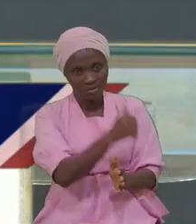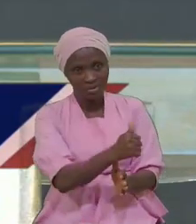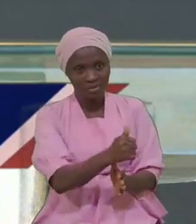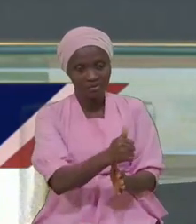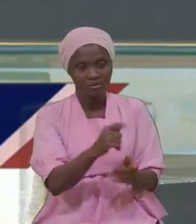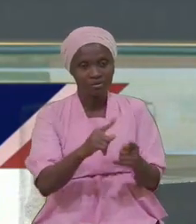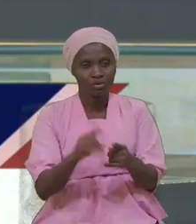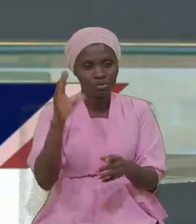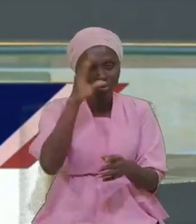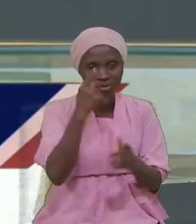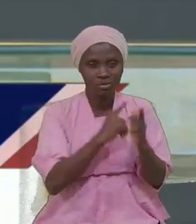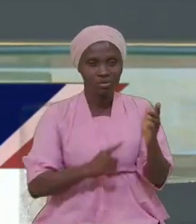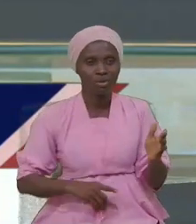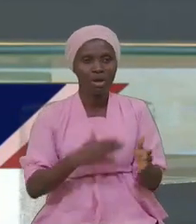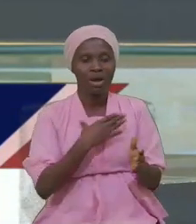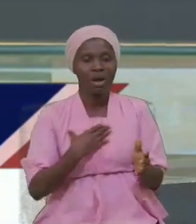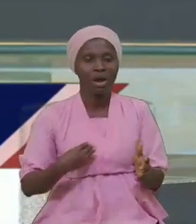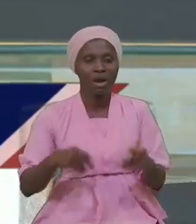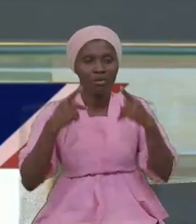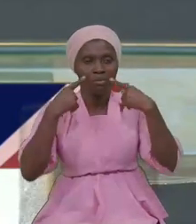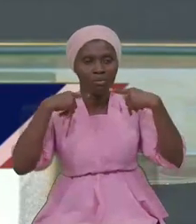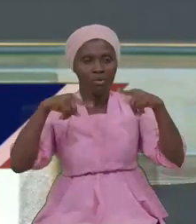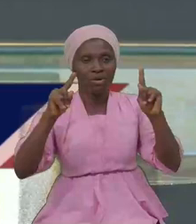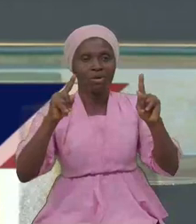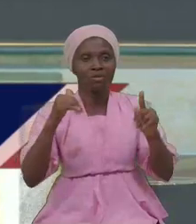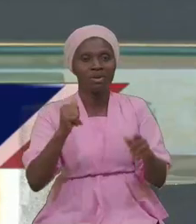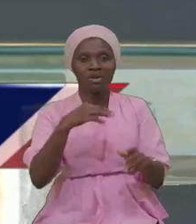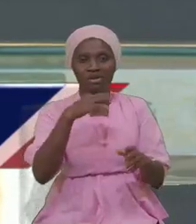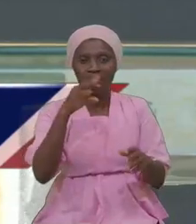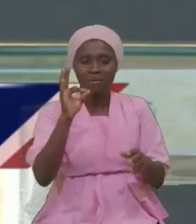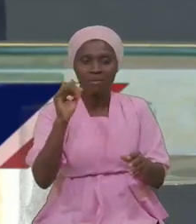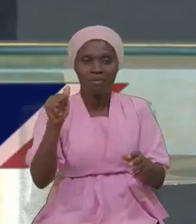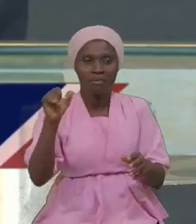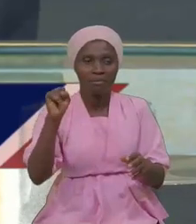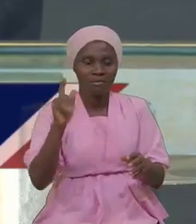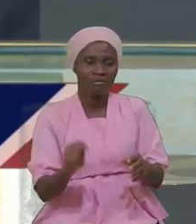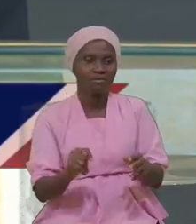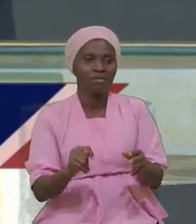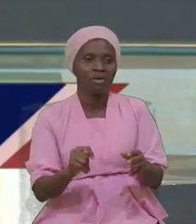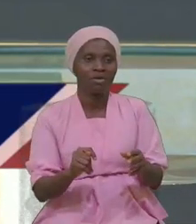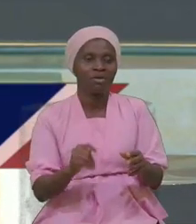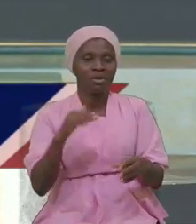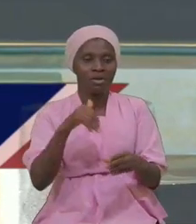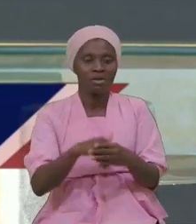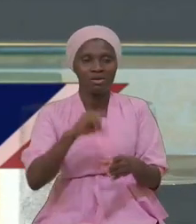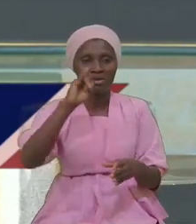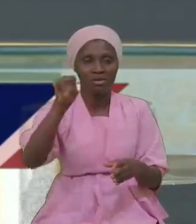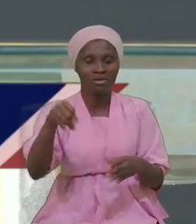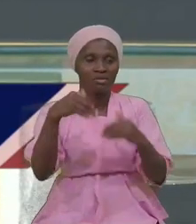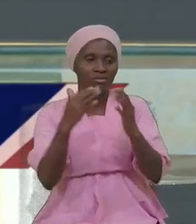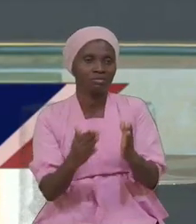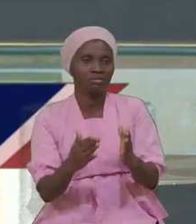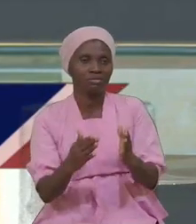Juda. Le verset 12 dit, verset 12, ô notre